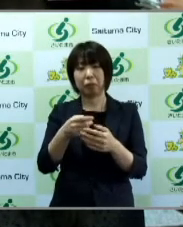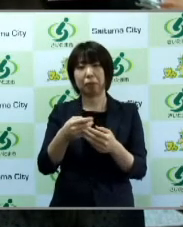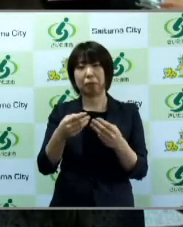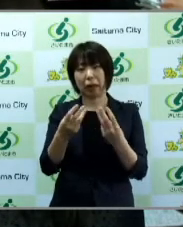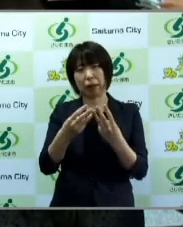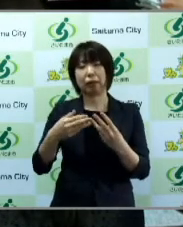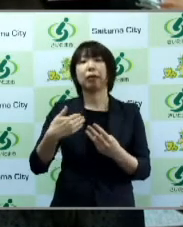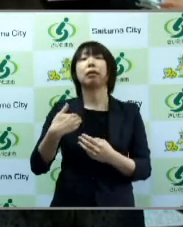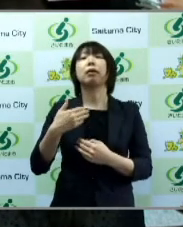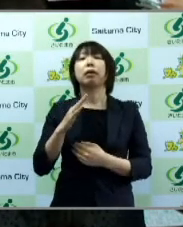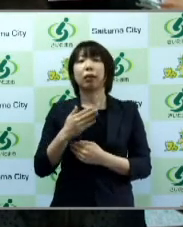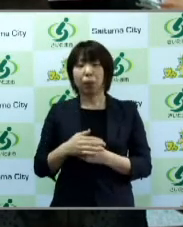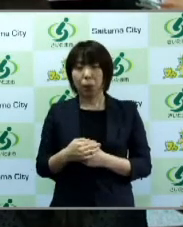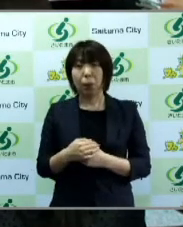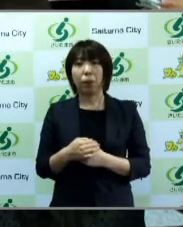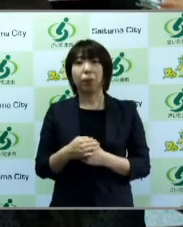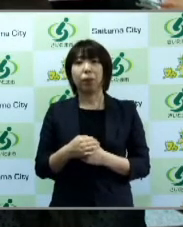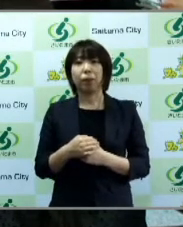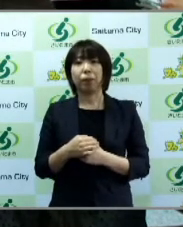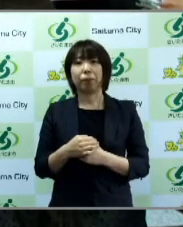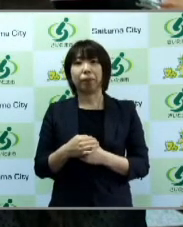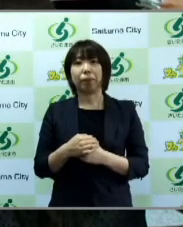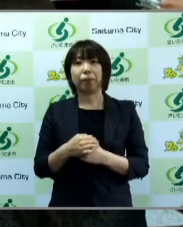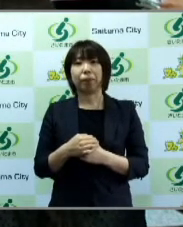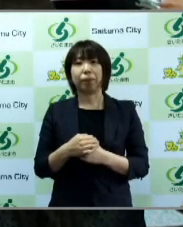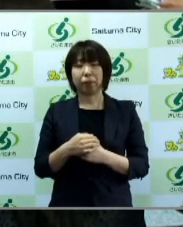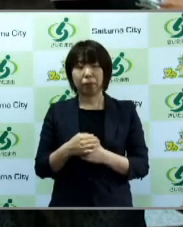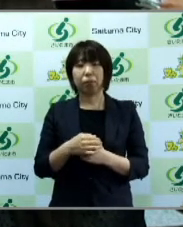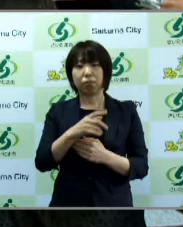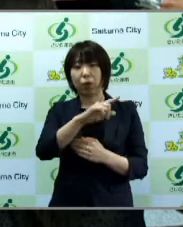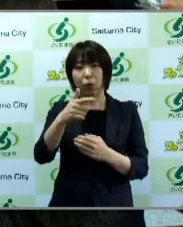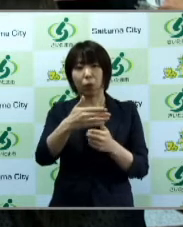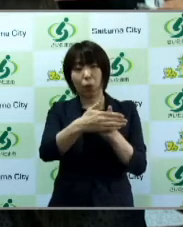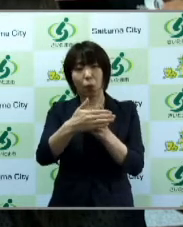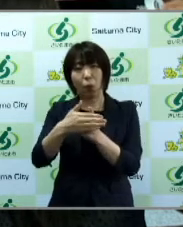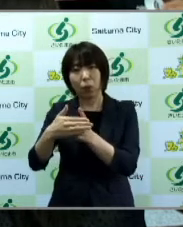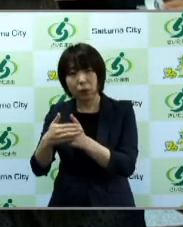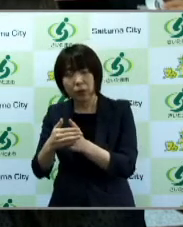や局内等々からご協力いただいて、対応し